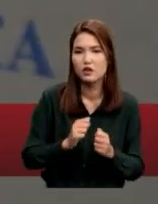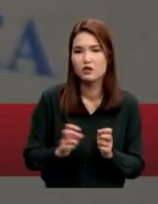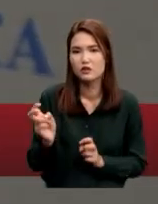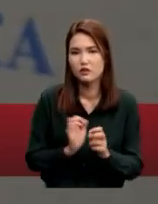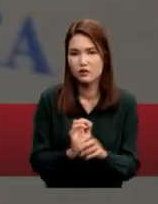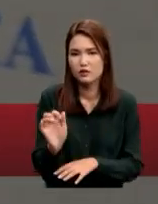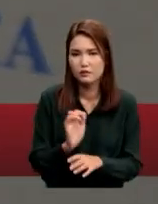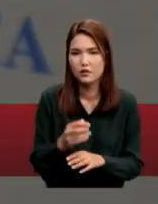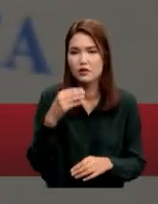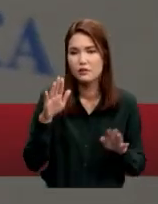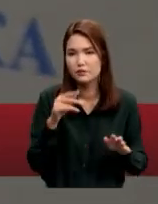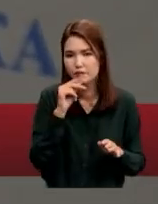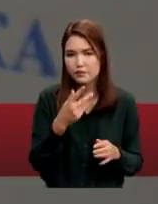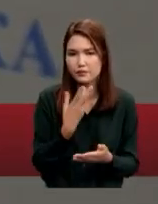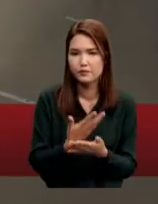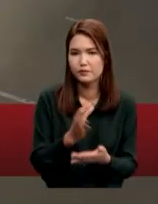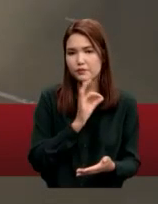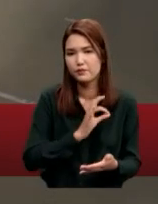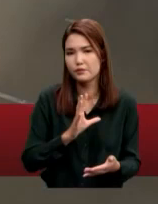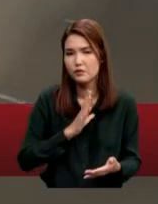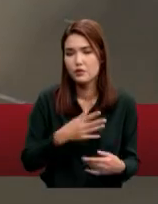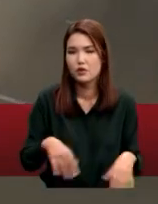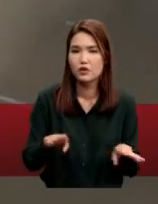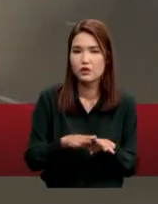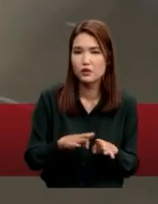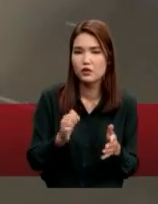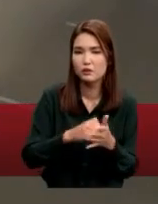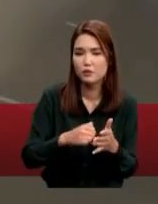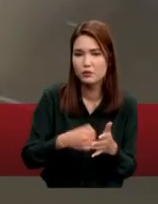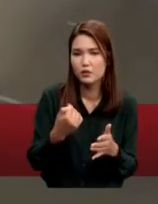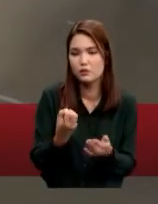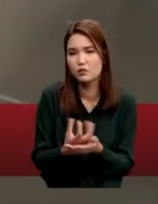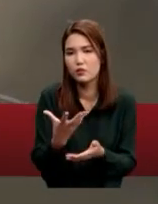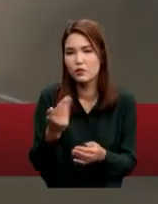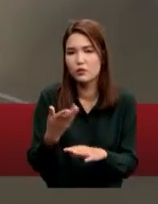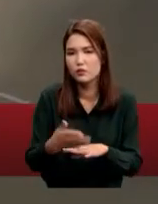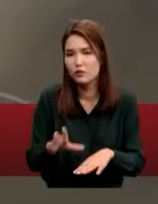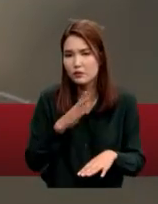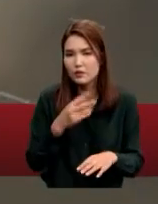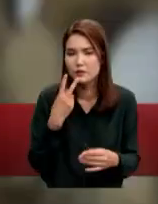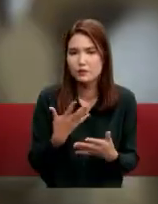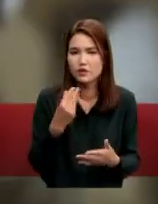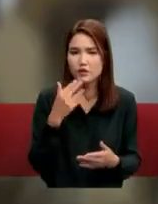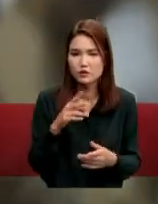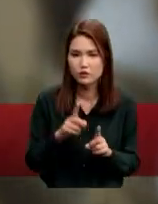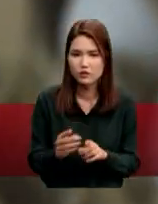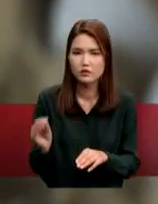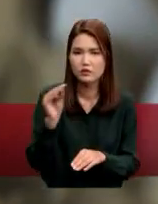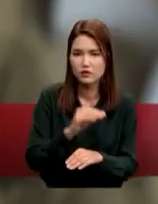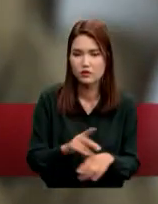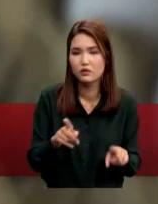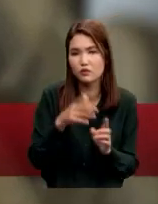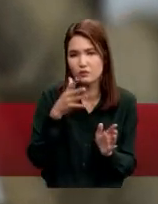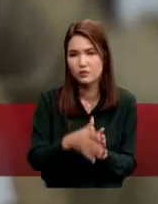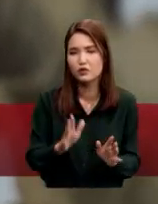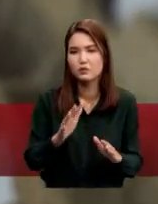Аксюбинской, Павлодарской и Западно-Казахстанской областей. А потому чиновники утверждают, что причины внешние от них не зависят. Колебания цен